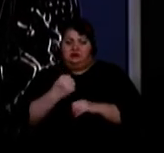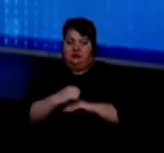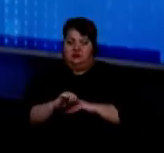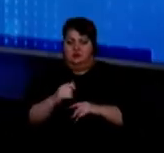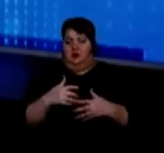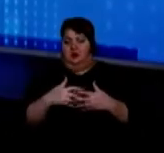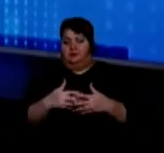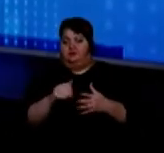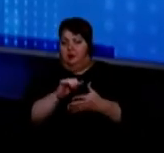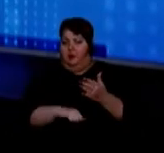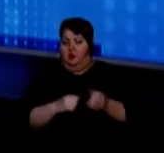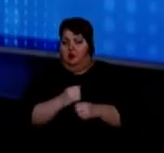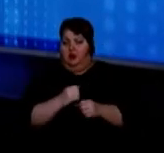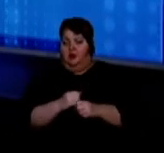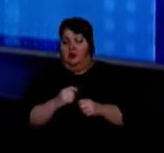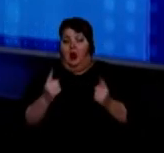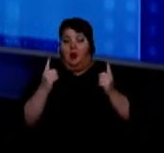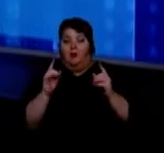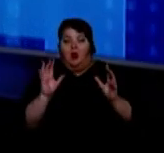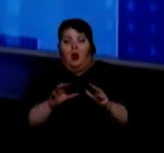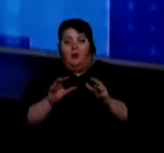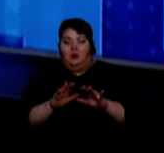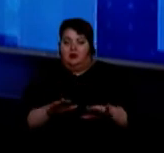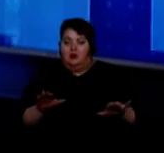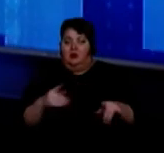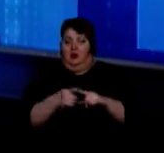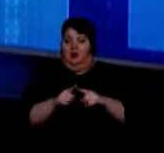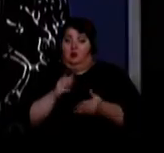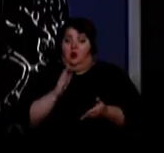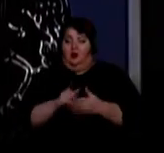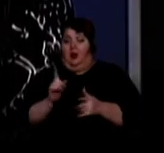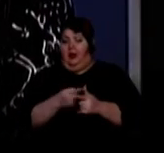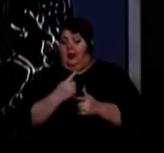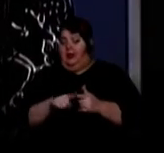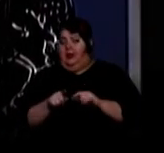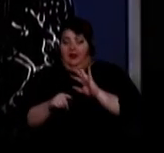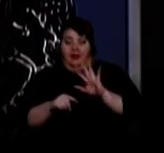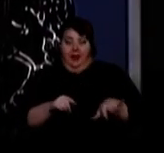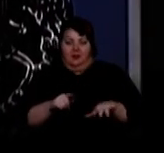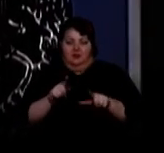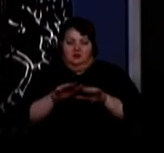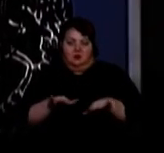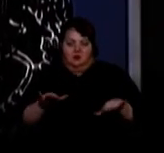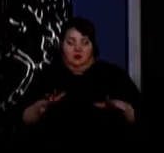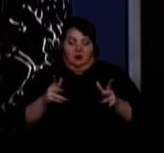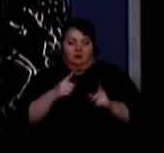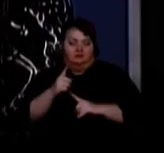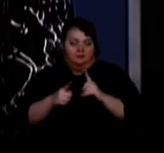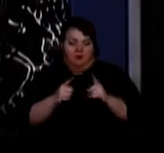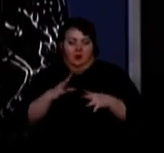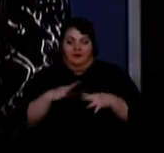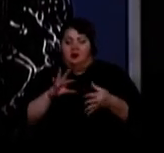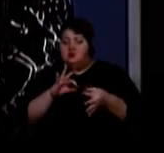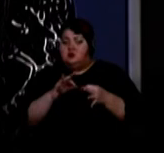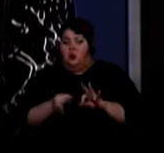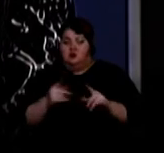аборту, гиперопеки детей, которые есть, или ненависти к детям. То есть трансформация бывает очень-очень сложной именно